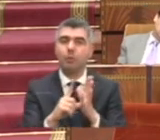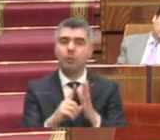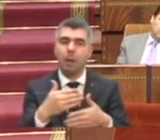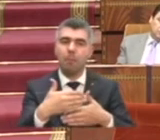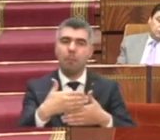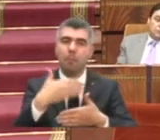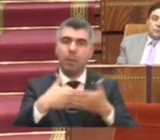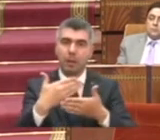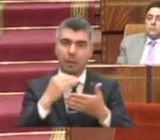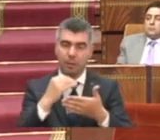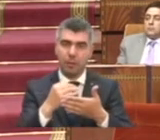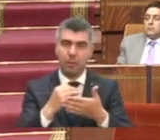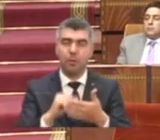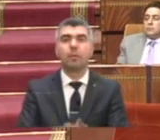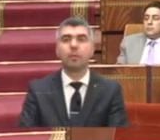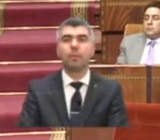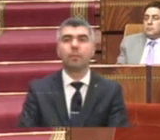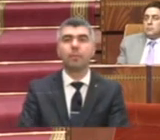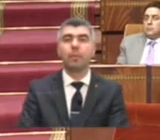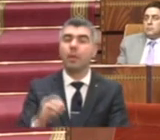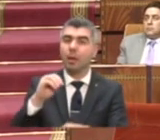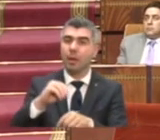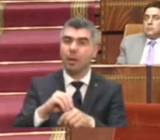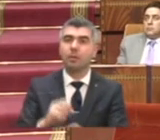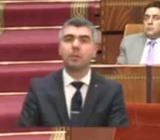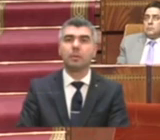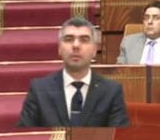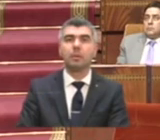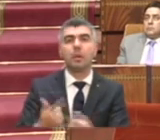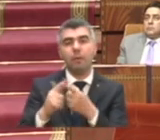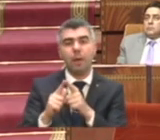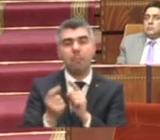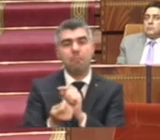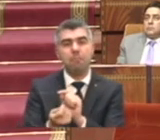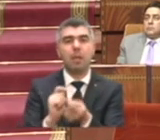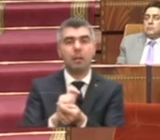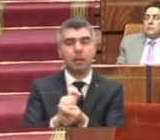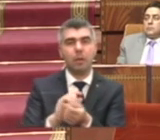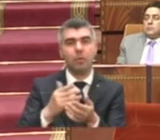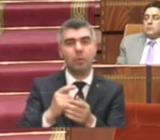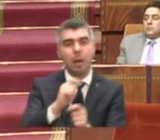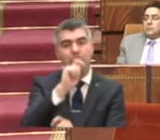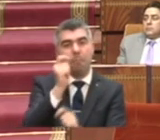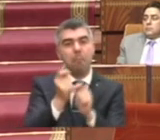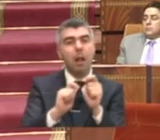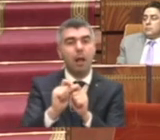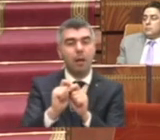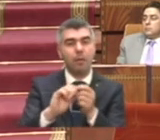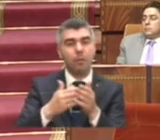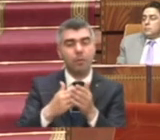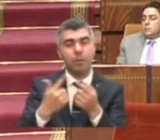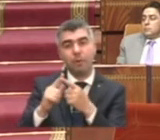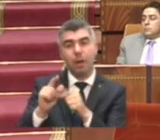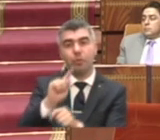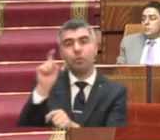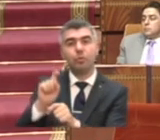واقعيا انه ما فيها حتى حاجه. كذلك على مستوى يعني اعاده الهكاله اليوم بالعكس غرقات الجماعات،